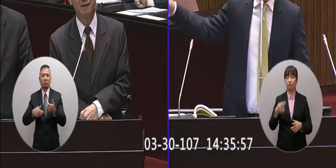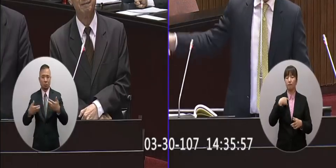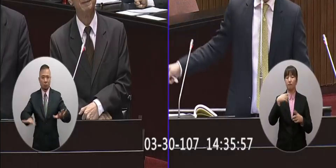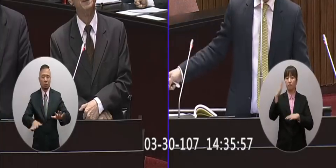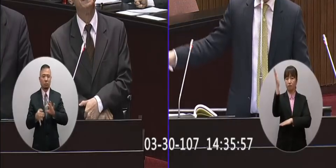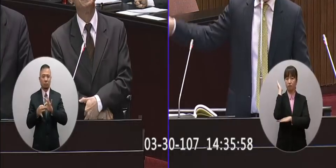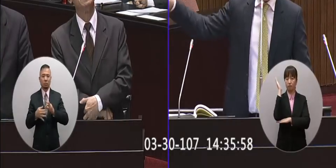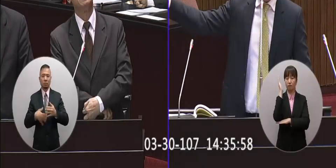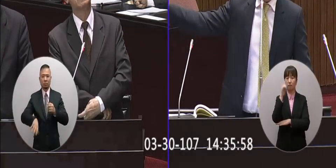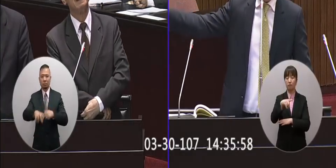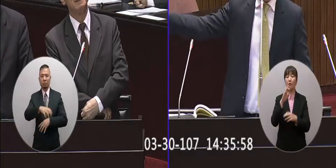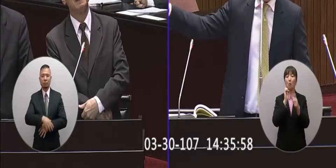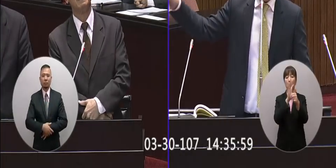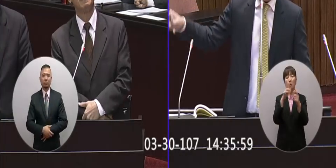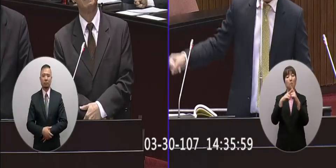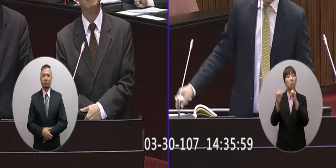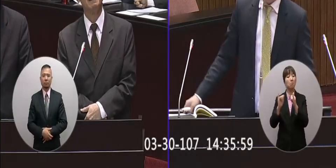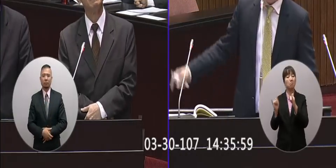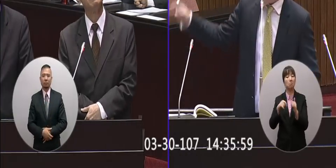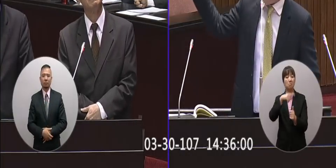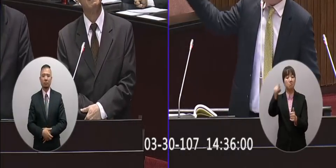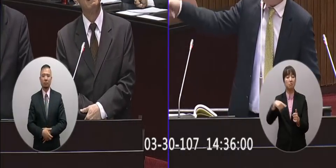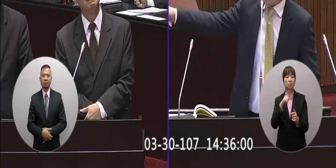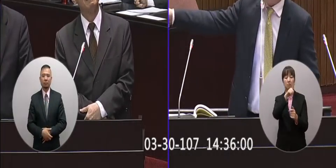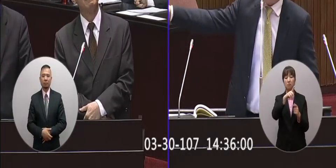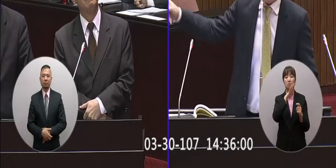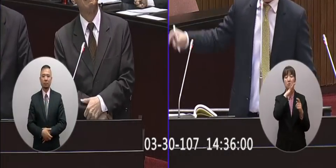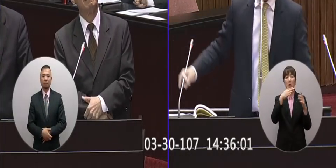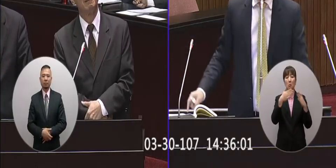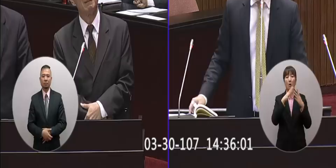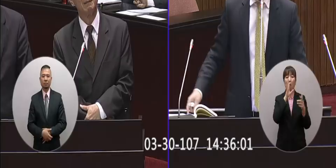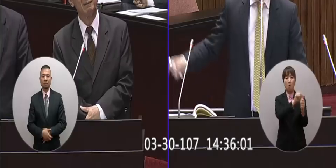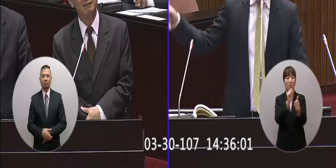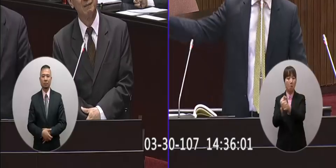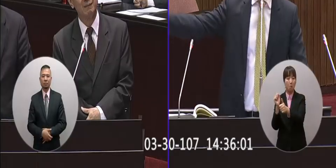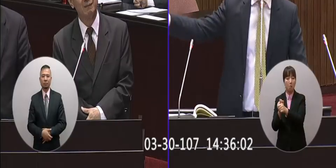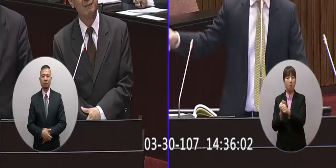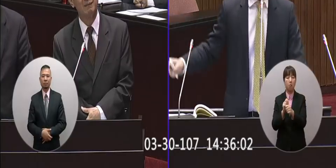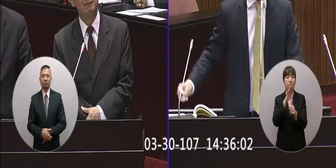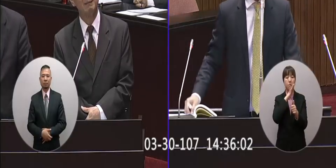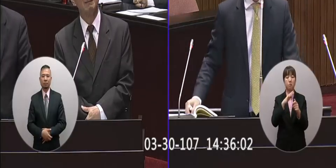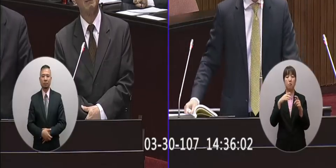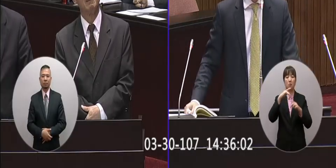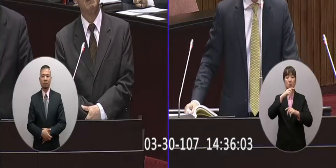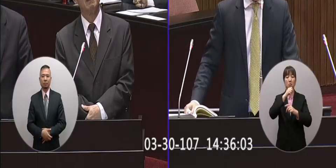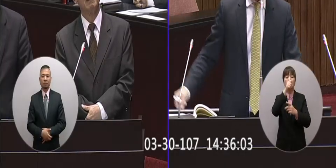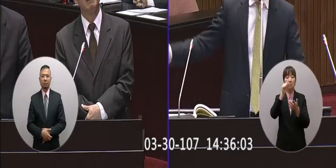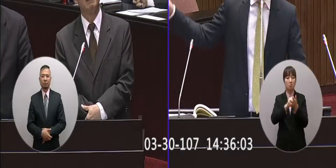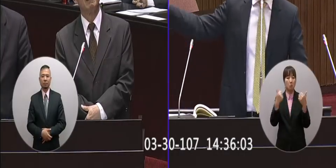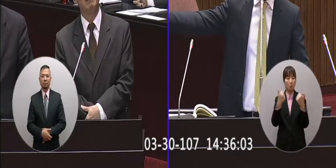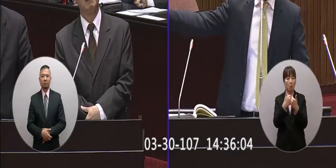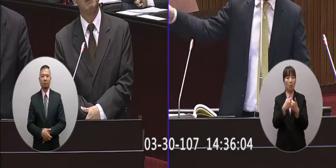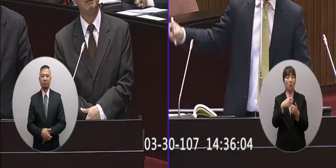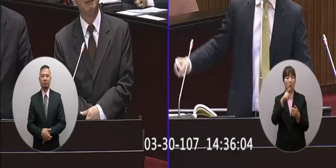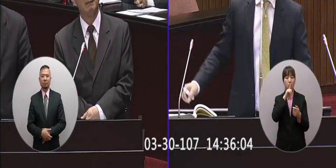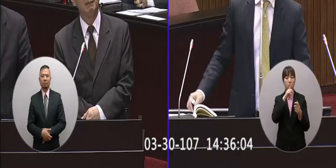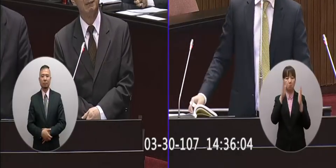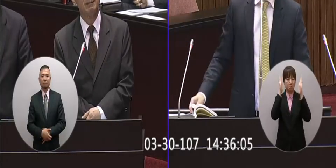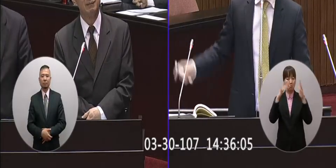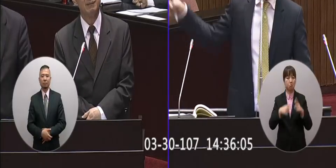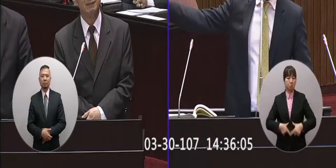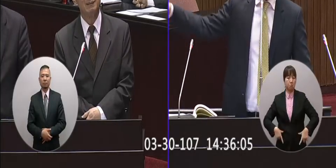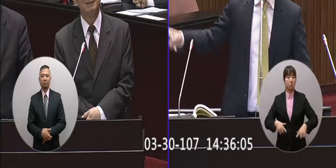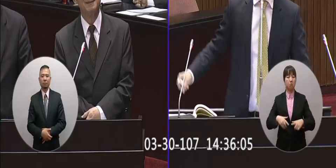们的政府告诉我们的消费大众，大规模的抓菜虫，开记者会，好像非常的神